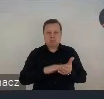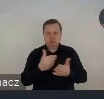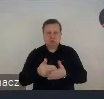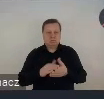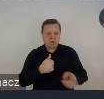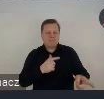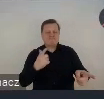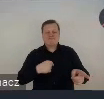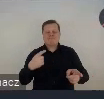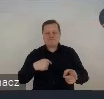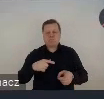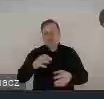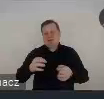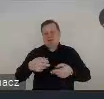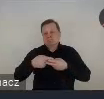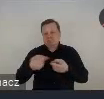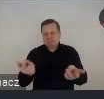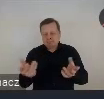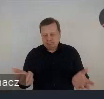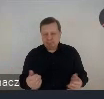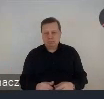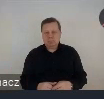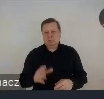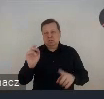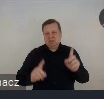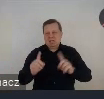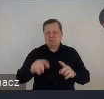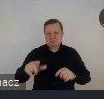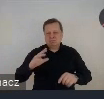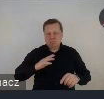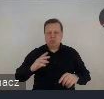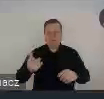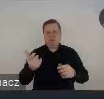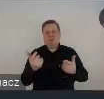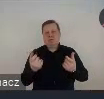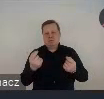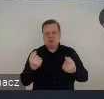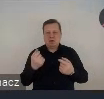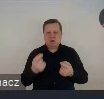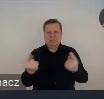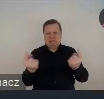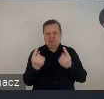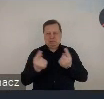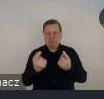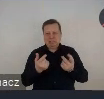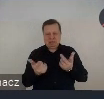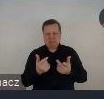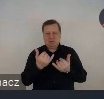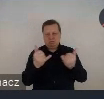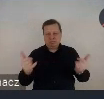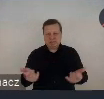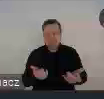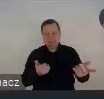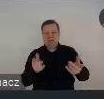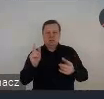tego programu, kiedy czasami no właśnie dochodziło do takich sytuacji, o których wspominałem, kiedy coś